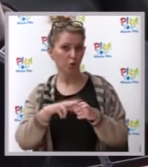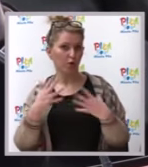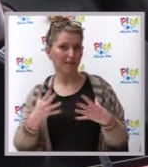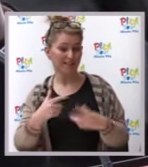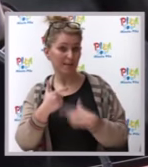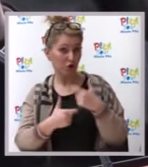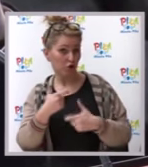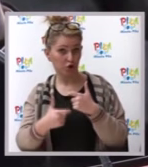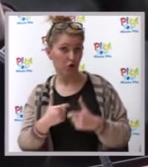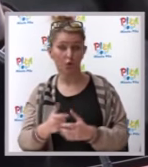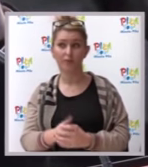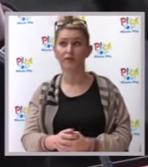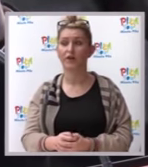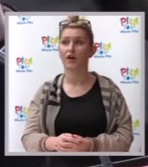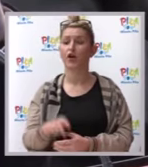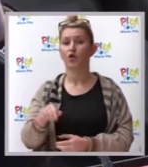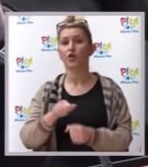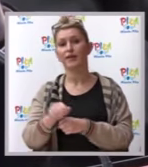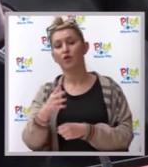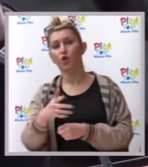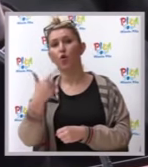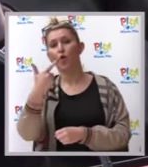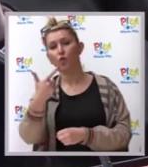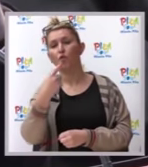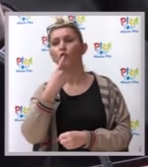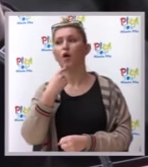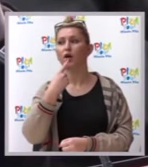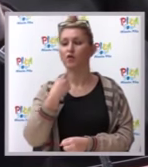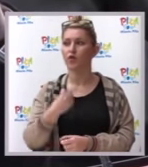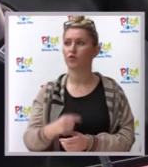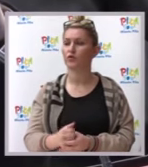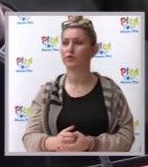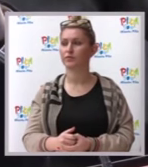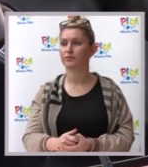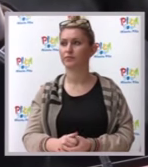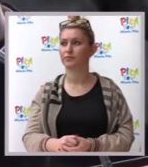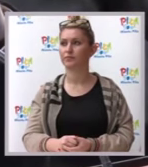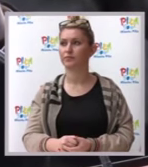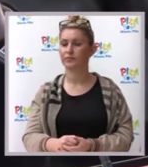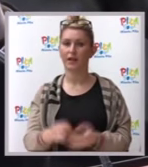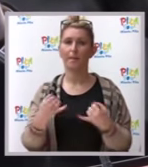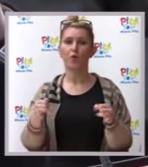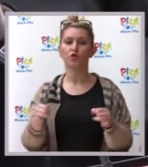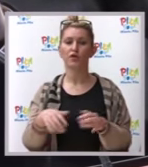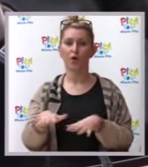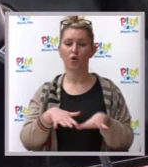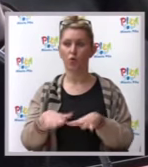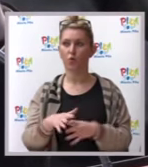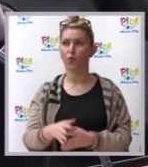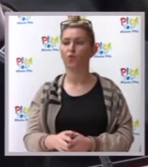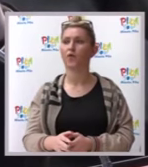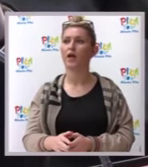tych stawek, oscylują na poziomie 2 groszy. W przypadku gruntów pozostałych, w przypadku